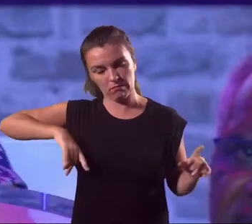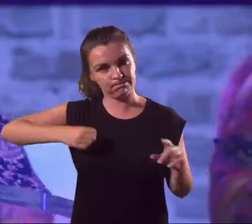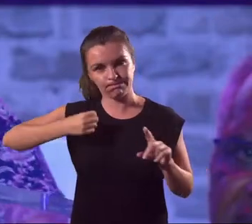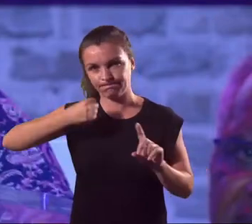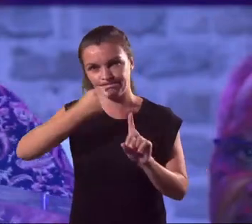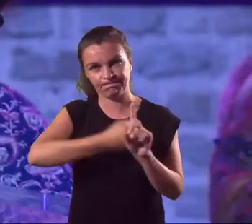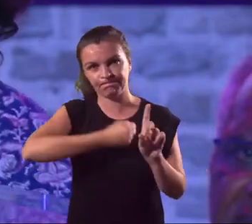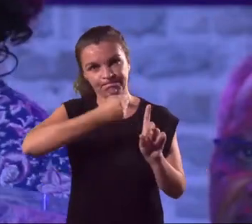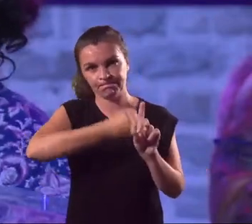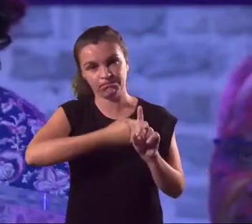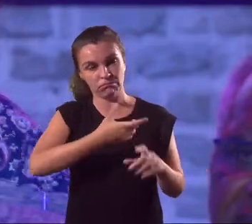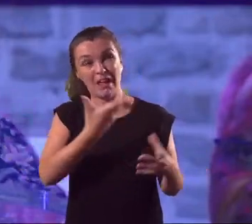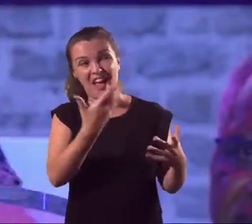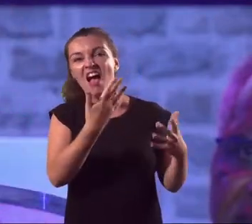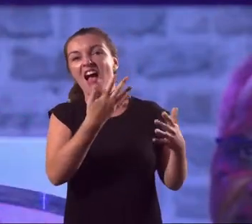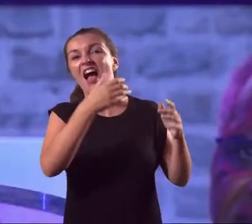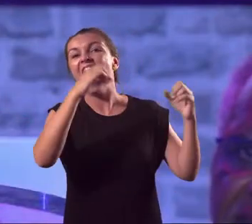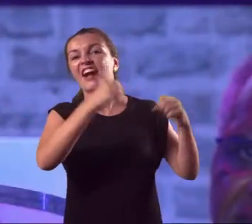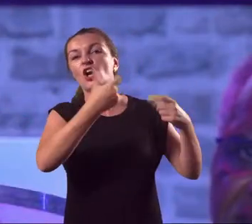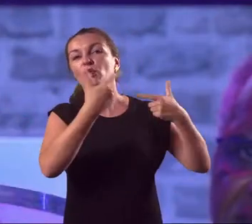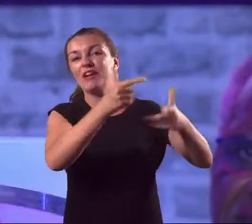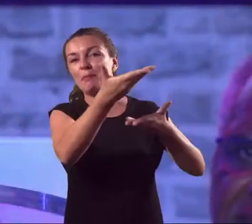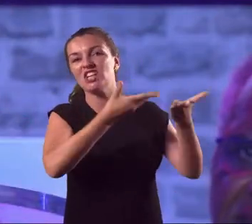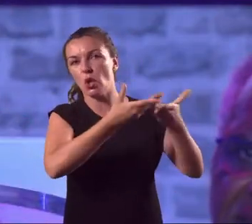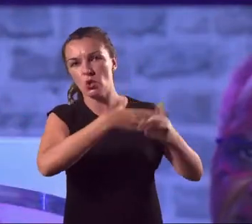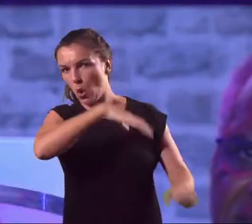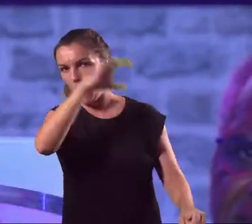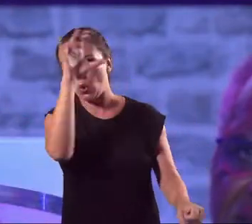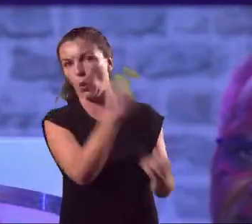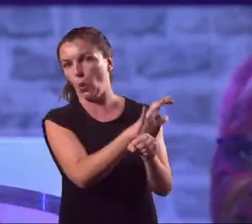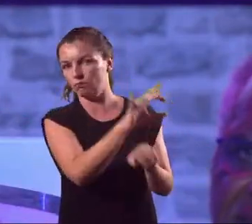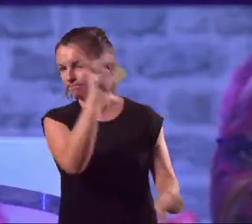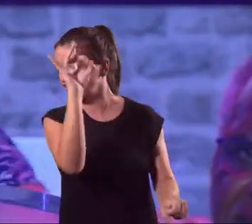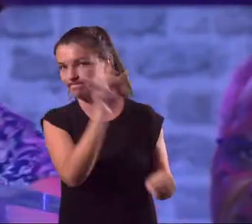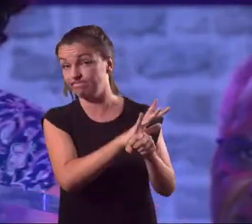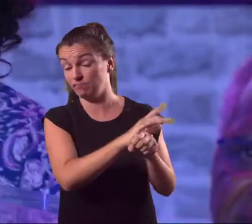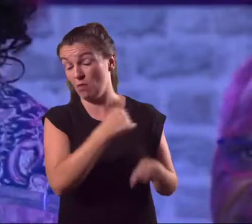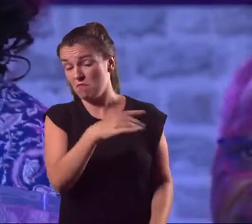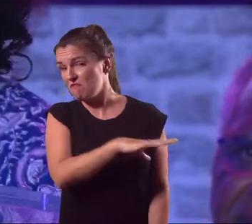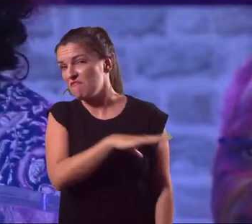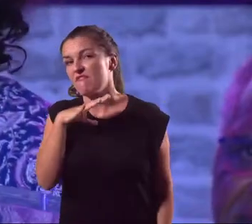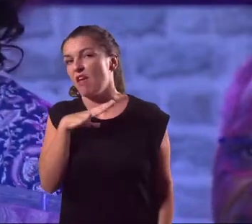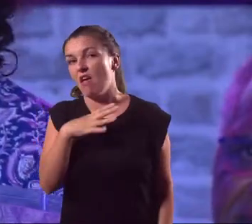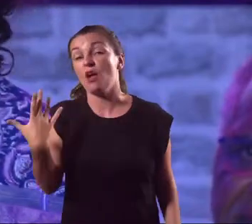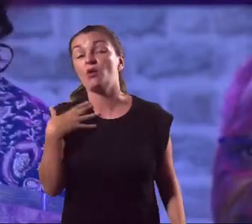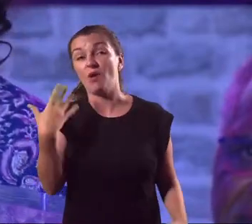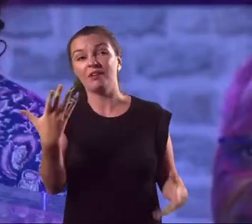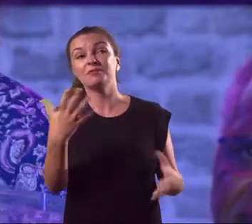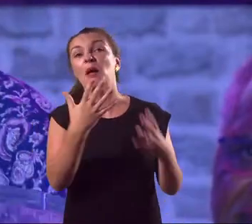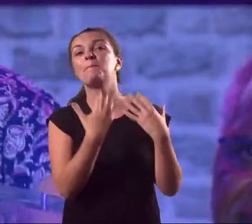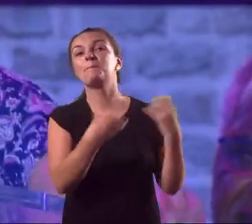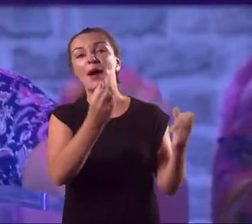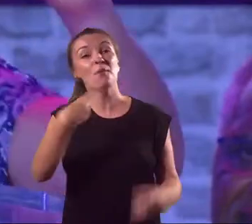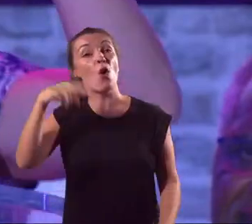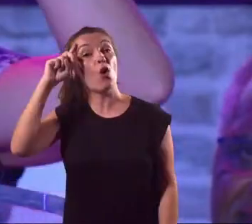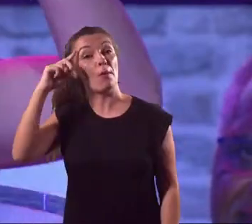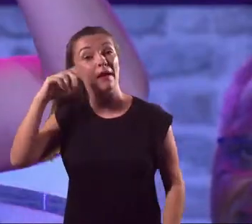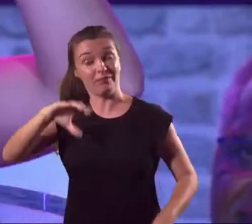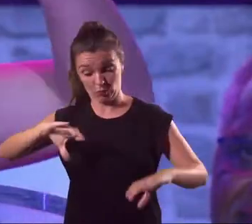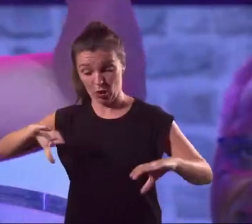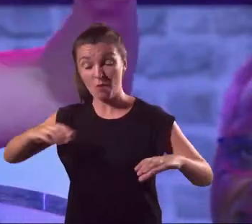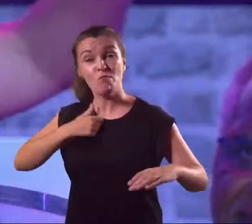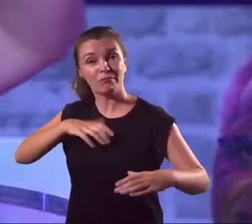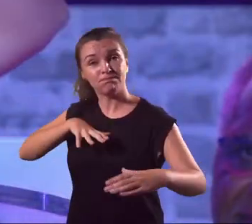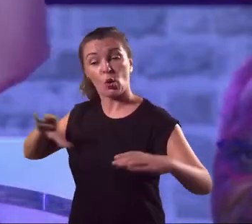contre les accords de libre-échange. Et je veux dire ici que je suis fière, fière de présider au Parlement européen le